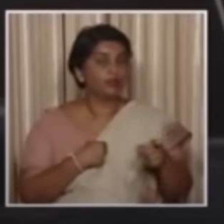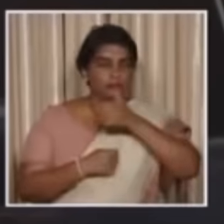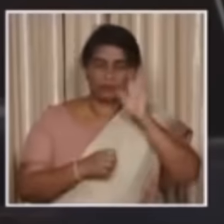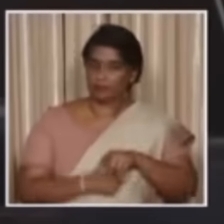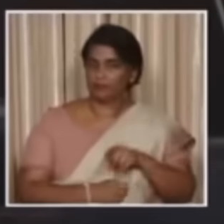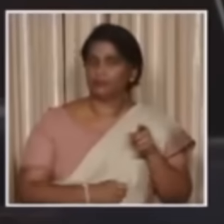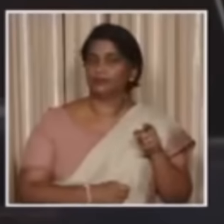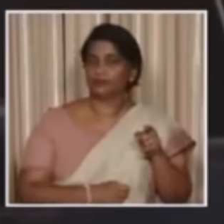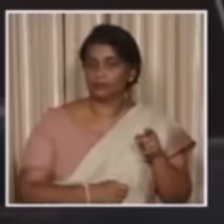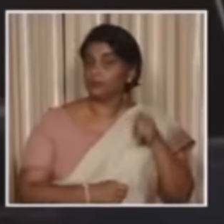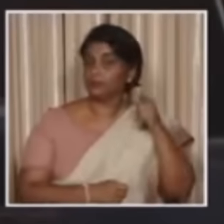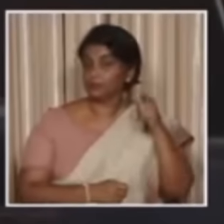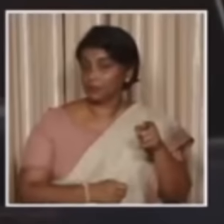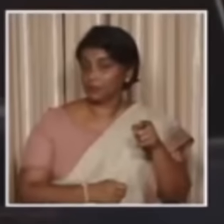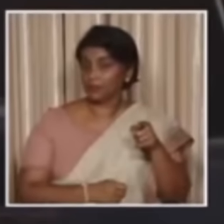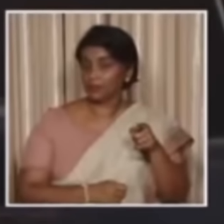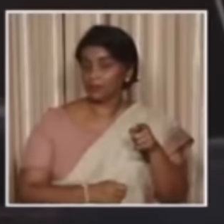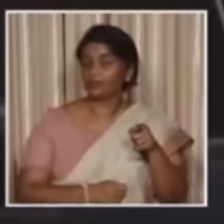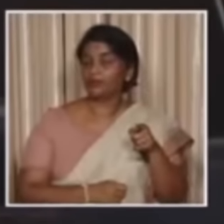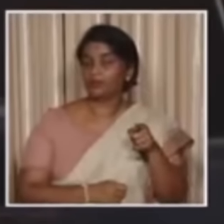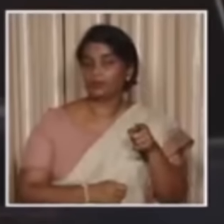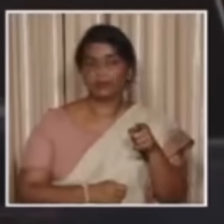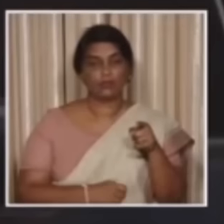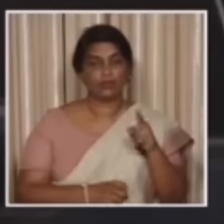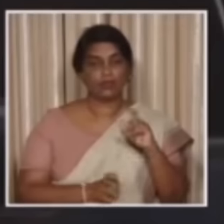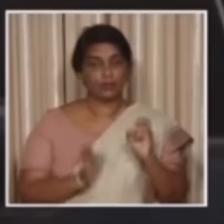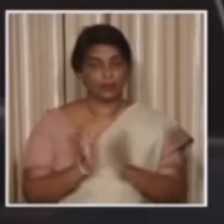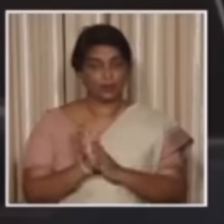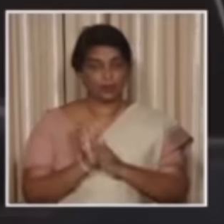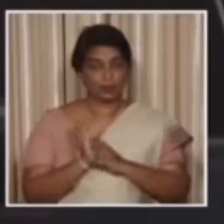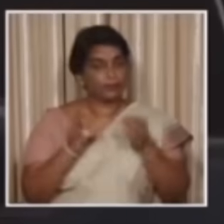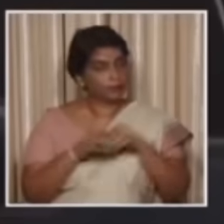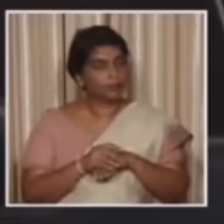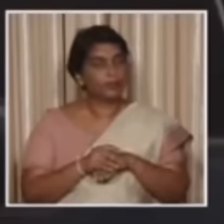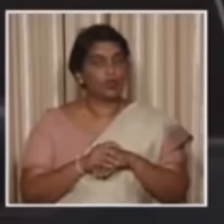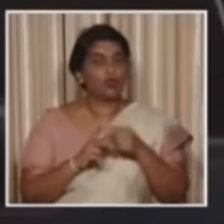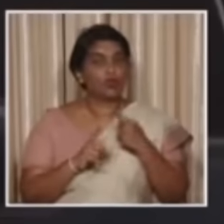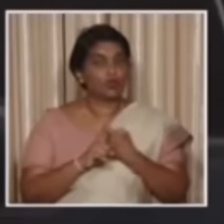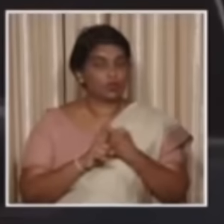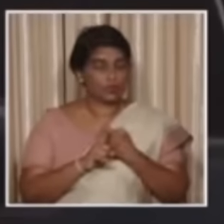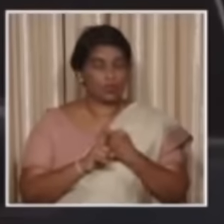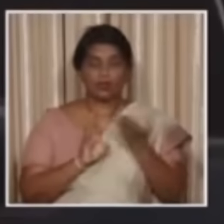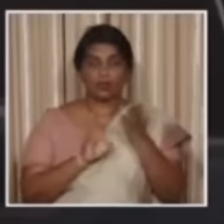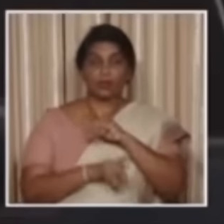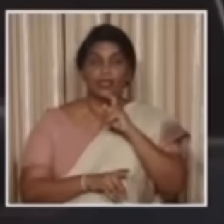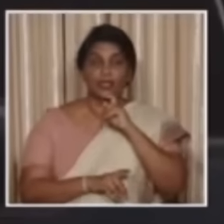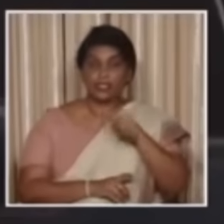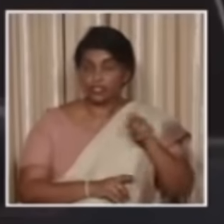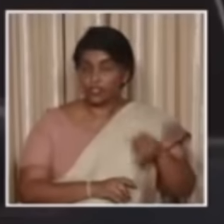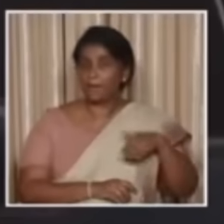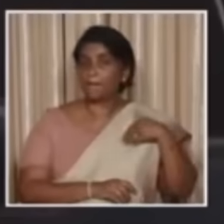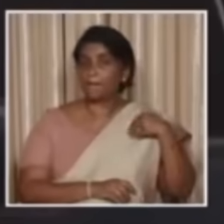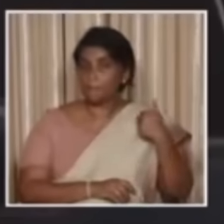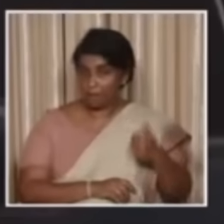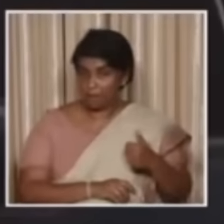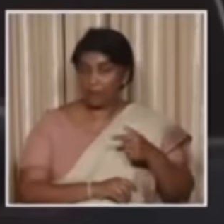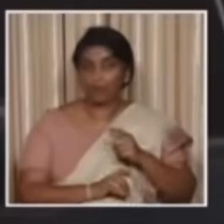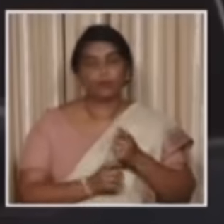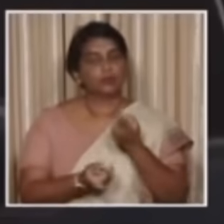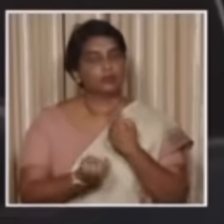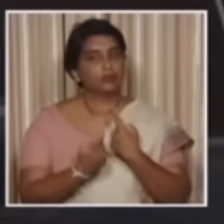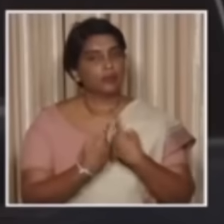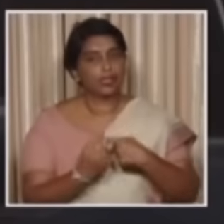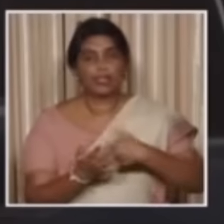වෙලා තියෙනවා. ඒත් ඔබතුමාම කමිටුවක් පත් කරා. කුසලා සරෝජිනී හිටපු විනිශ්චකාරතුමියගේ ප්‍රධානත්වයෙන් විමර්ශනයක්